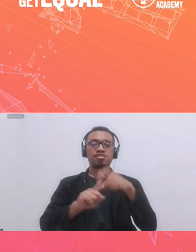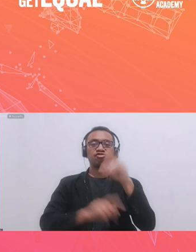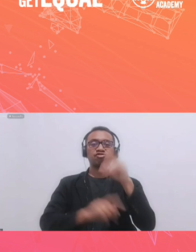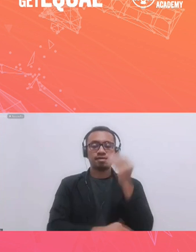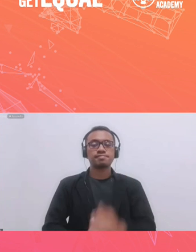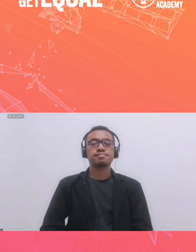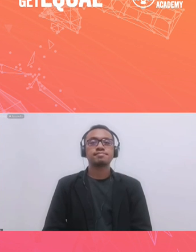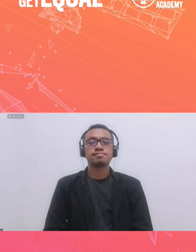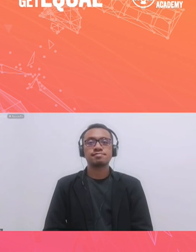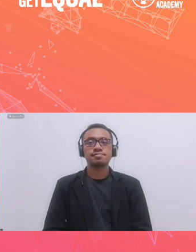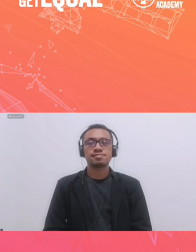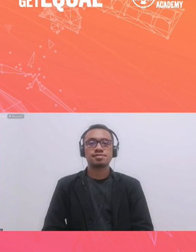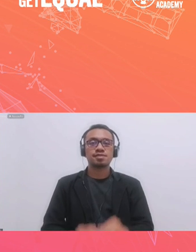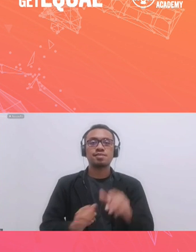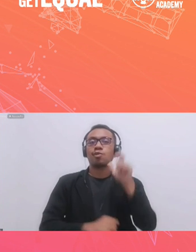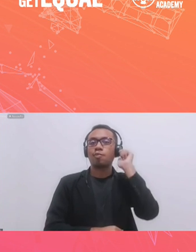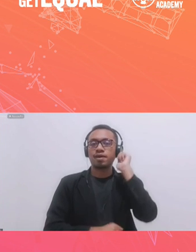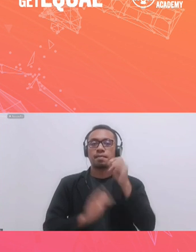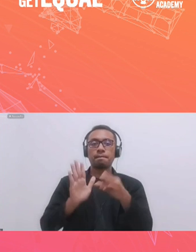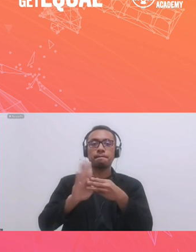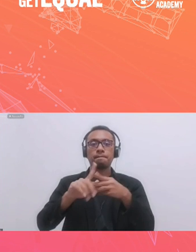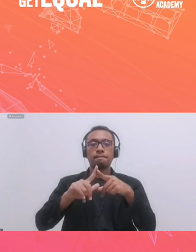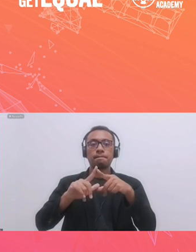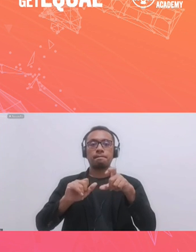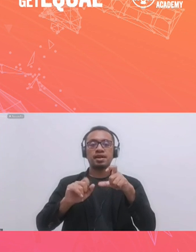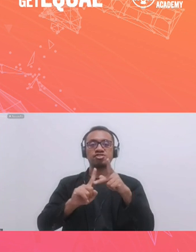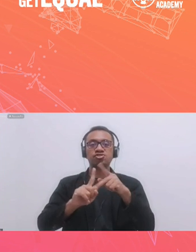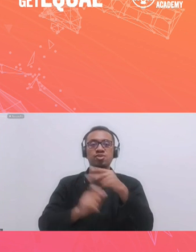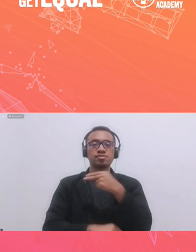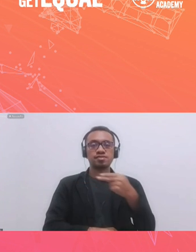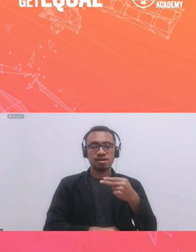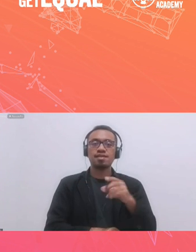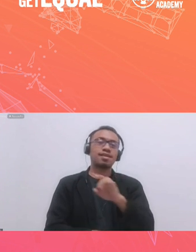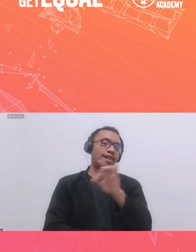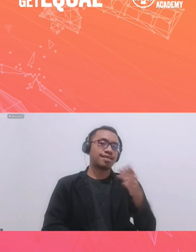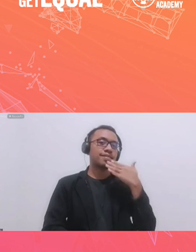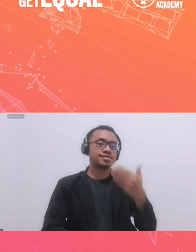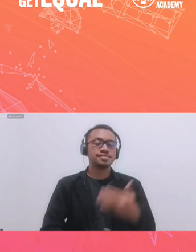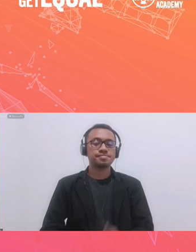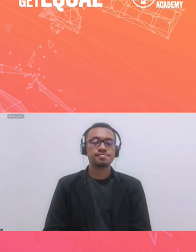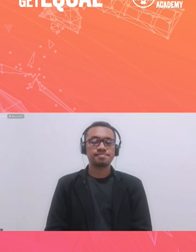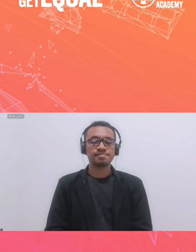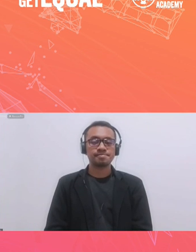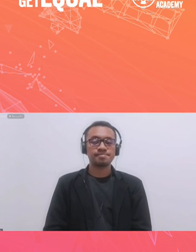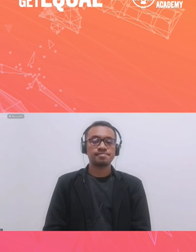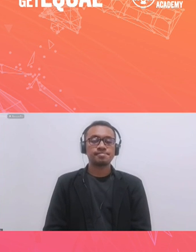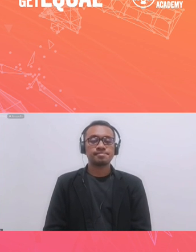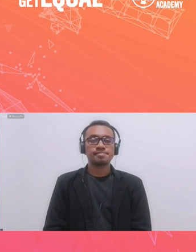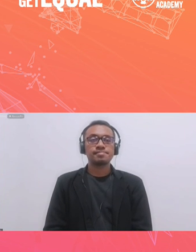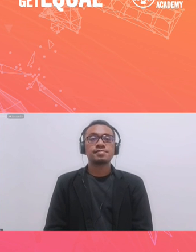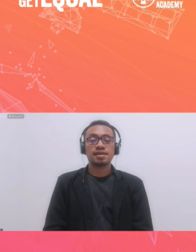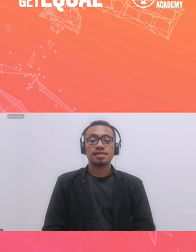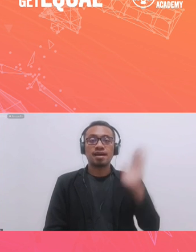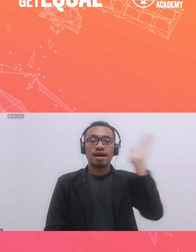Group, Women March Indonesia, dan Girls Peace and Security. Sekali lagi saya mau ingatkan rangkaian perayaan Hari